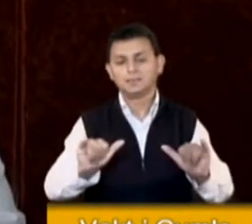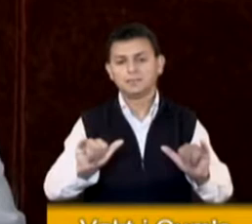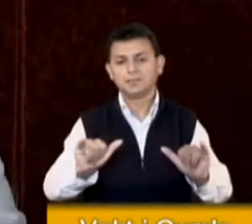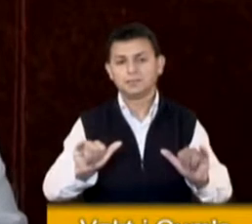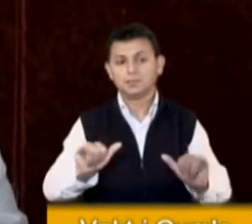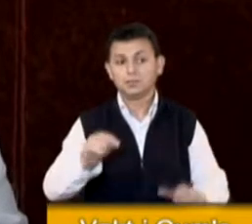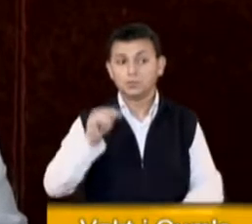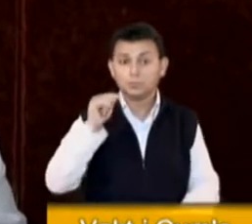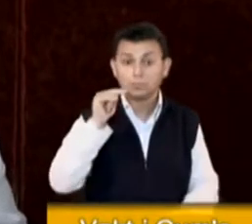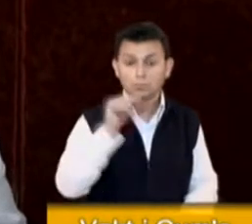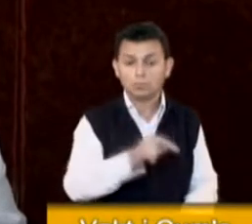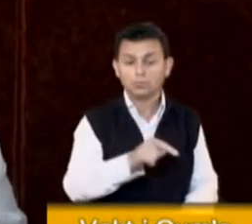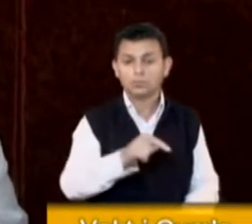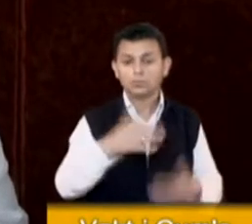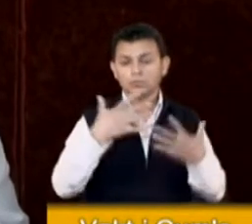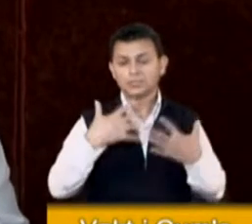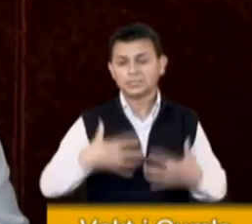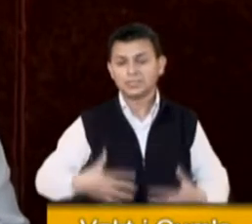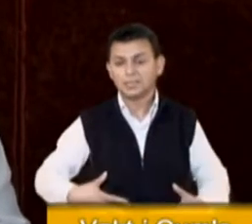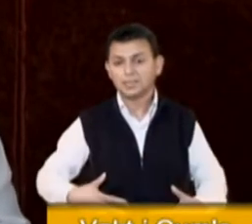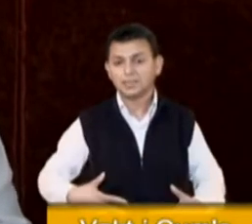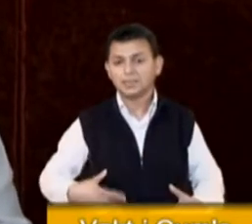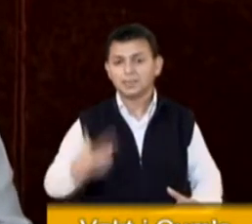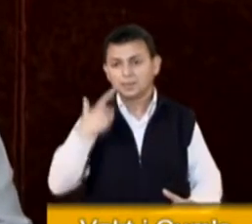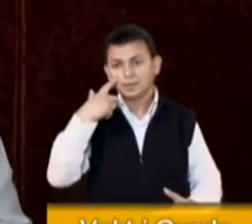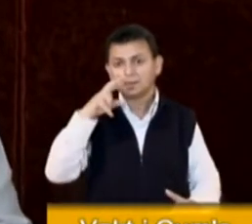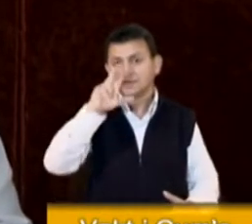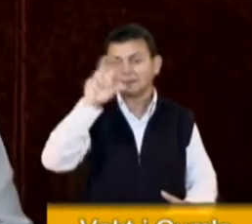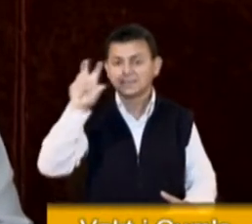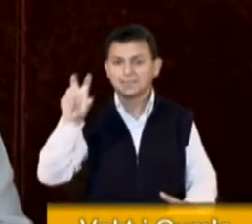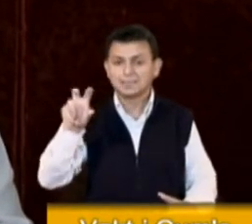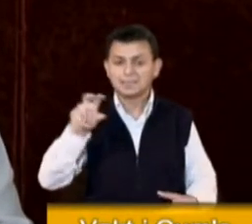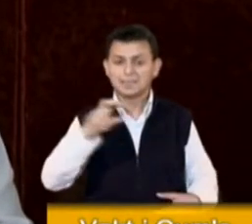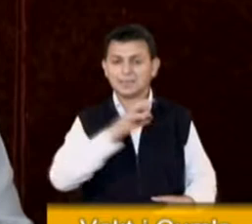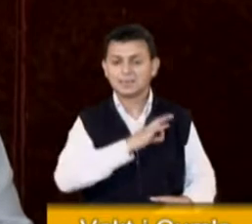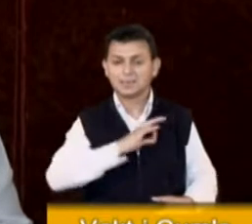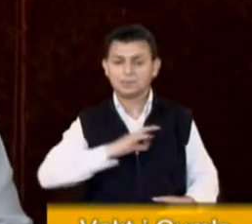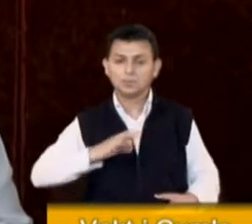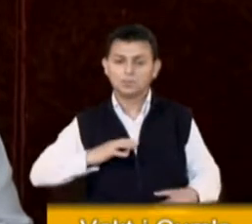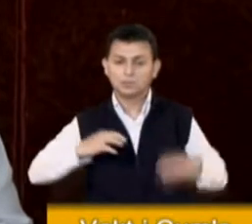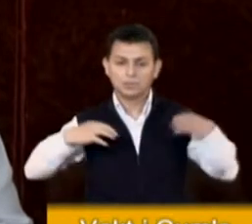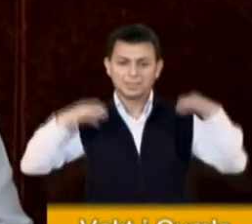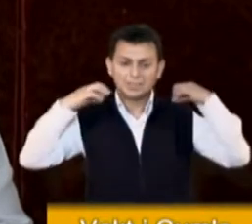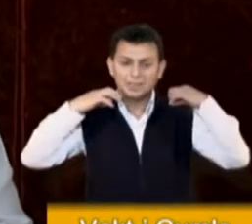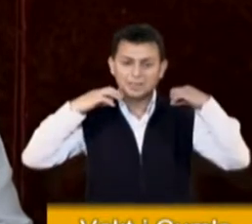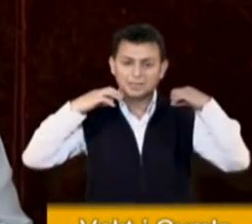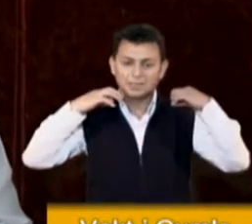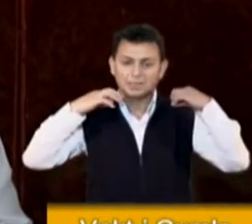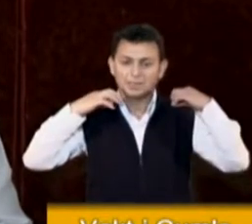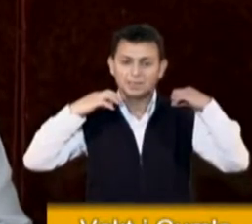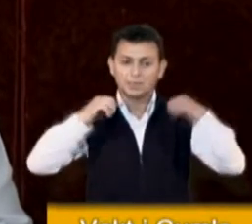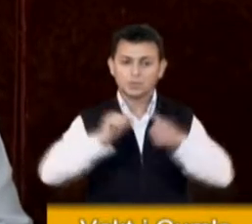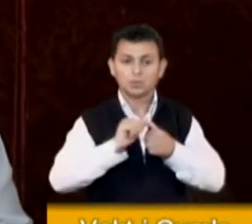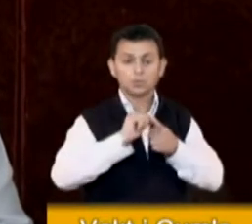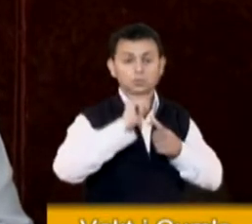şekilde nazarlık takanlardan uzak olduğu, ben onlardan uzağım, Muhammed sallallahu aleyhi